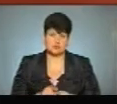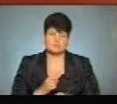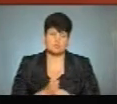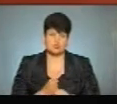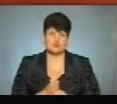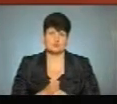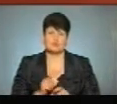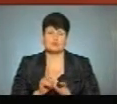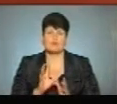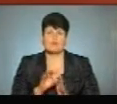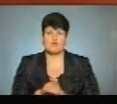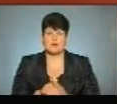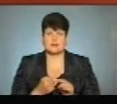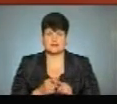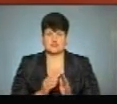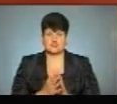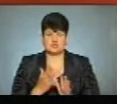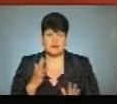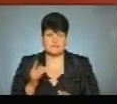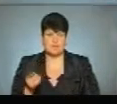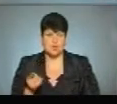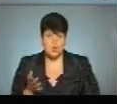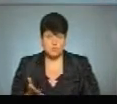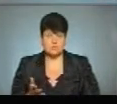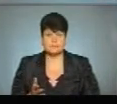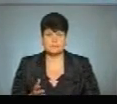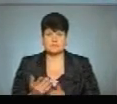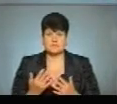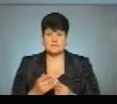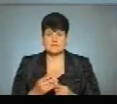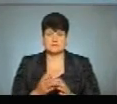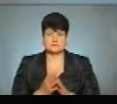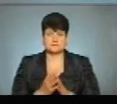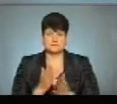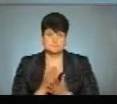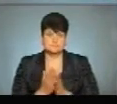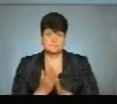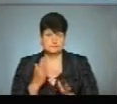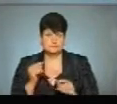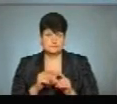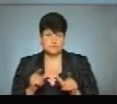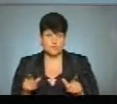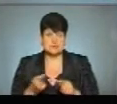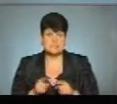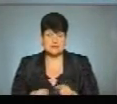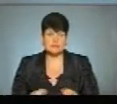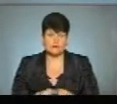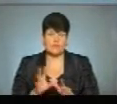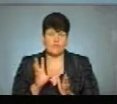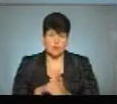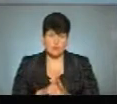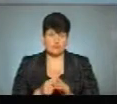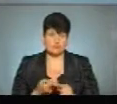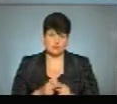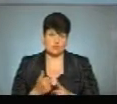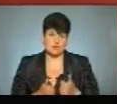над тим, щоб впровадити такі онлайн-черги саме в місті Тернополі, оскільки, наприклад, наявність черги в школи, це теж враховується в саме власне